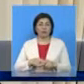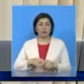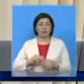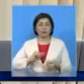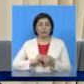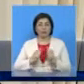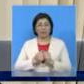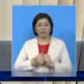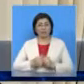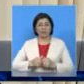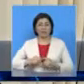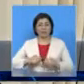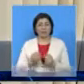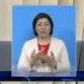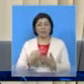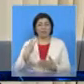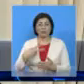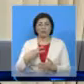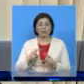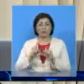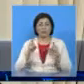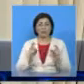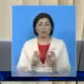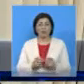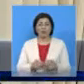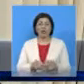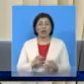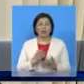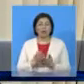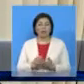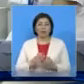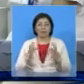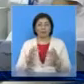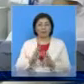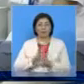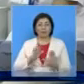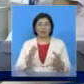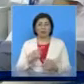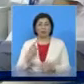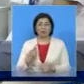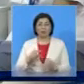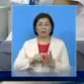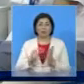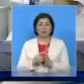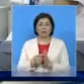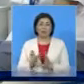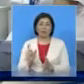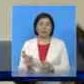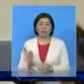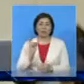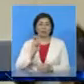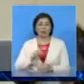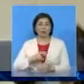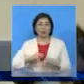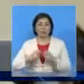тақтайшалар сынған. Нөмірі 20-шы мектептің асханасы санитарлық ережелерді сақтамаған. Бірінші сыныпқа бала қабылдау мәселесі де күн тәртібінен